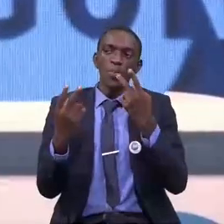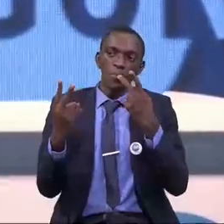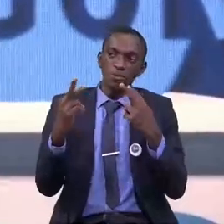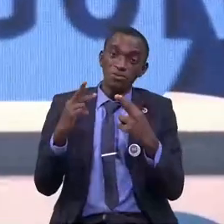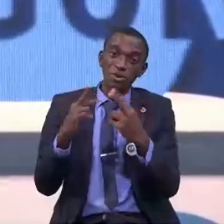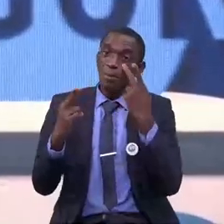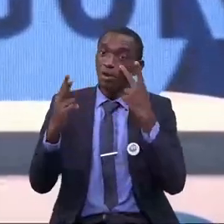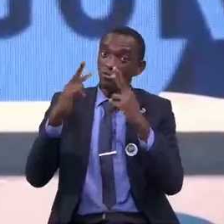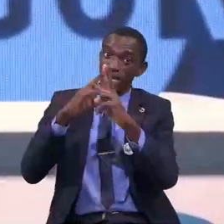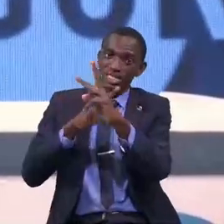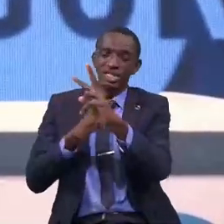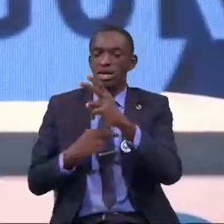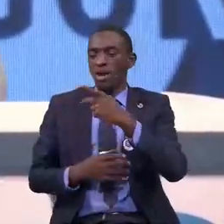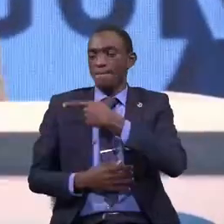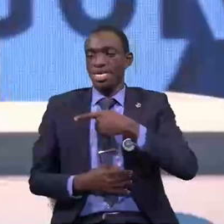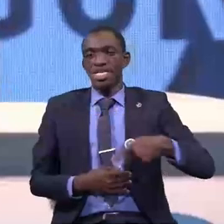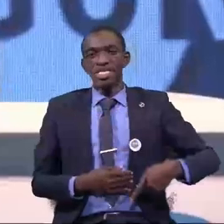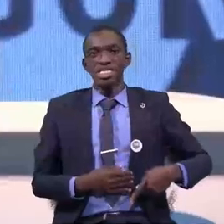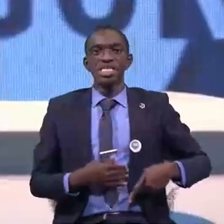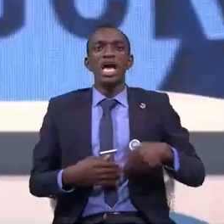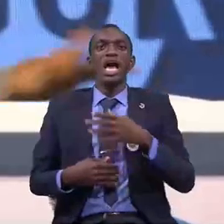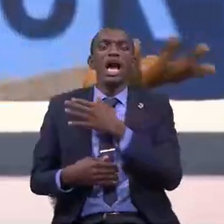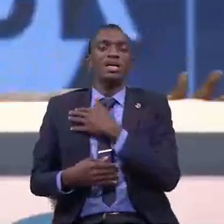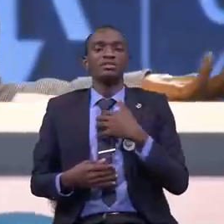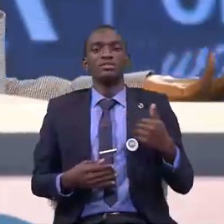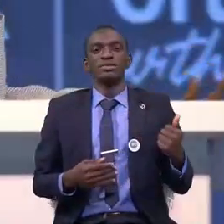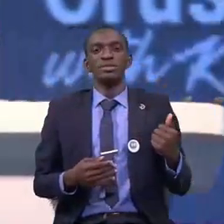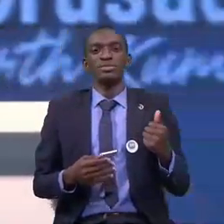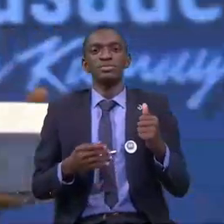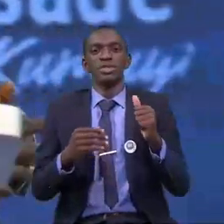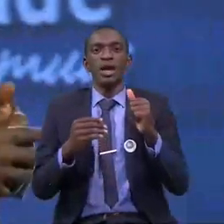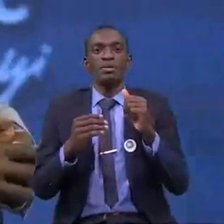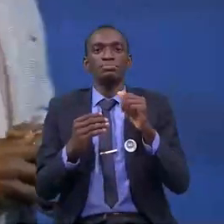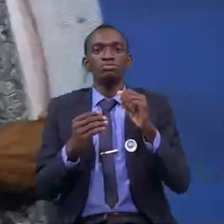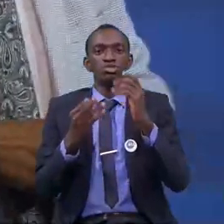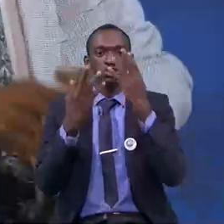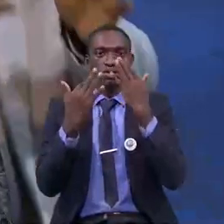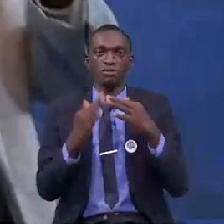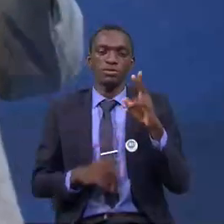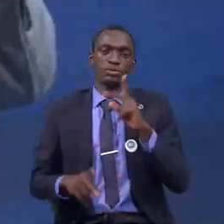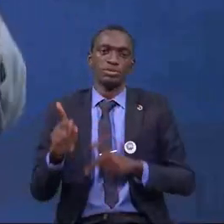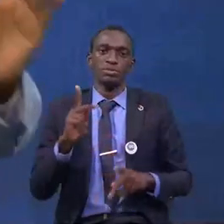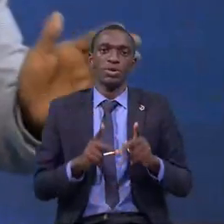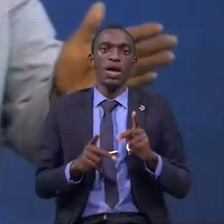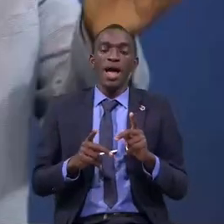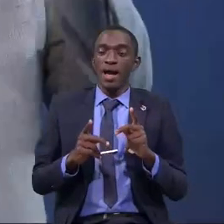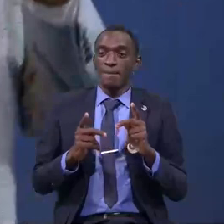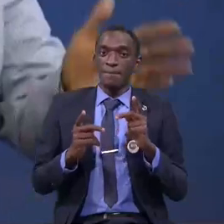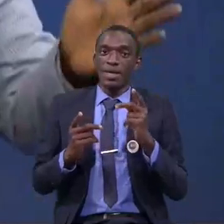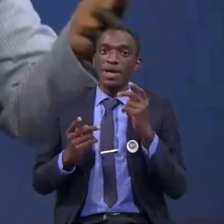La confession de conviction du prophète, du prince et du pénitent. Esaïe était un prophète.